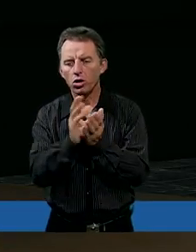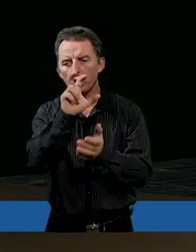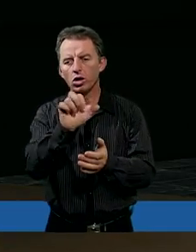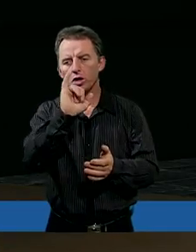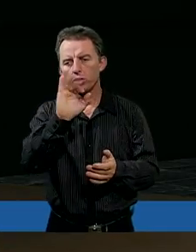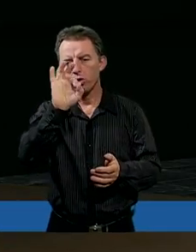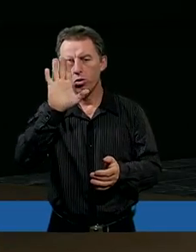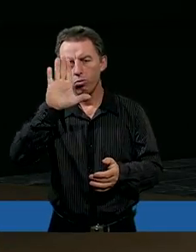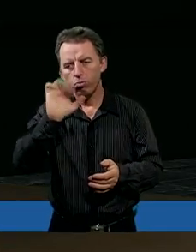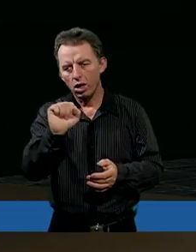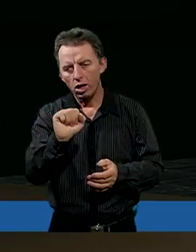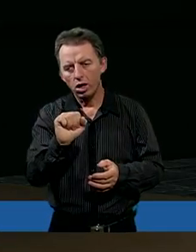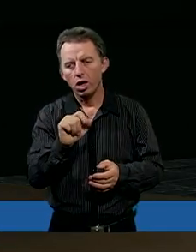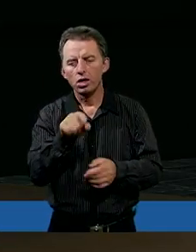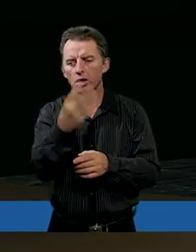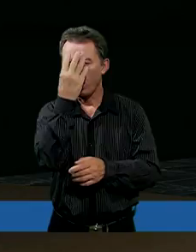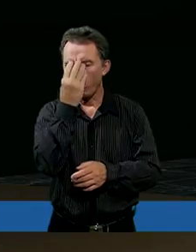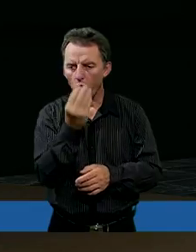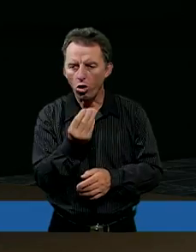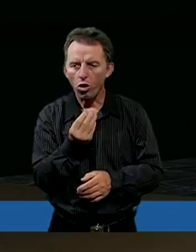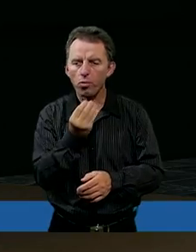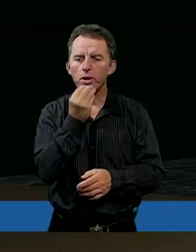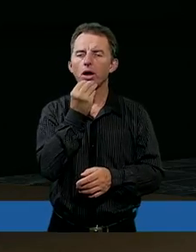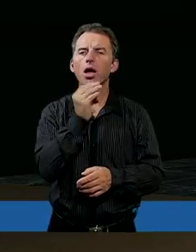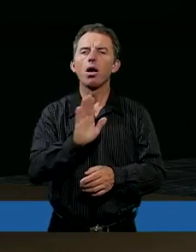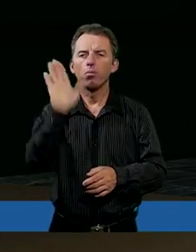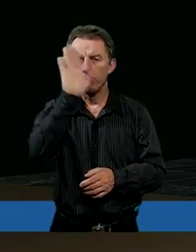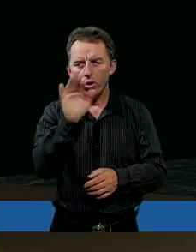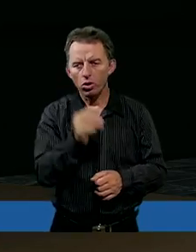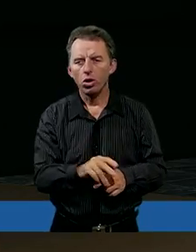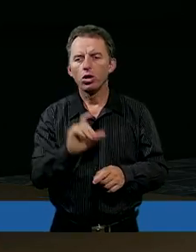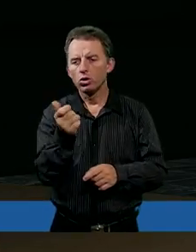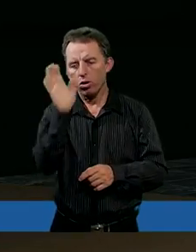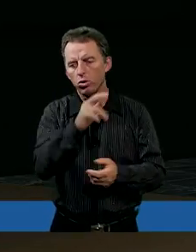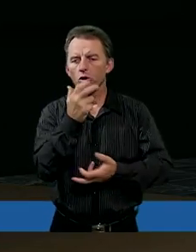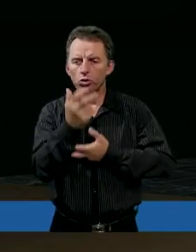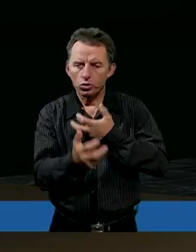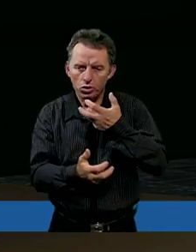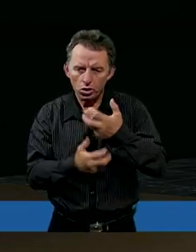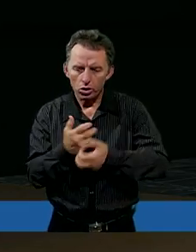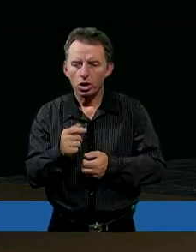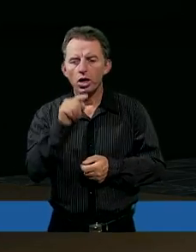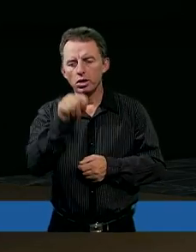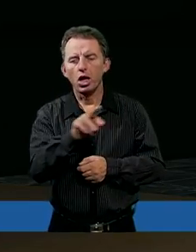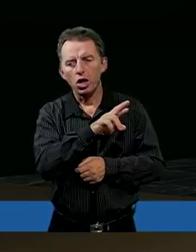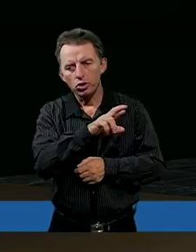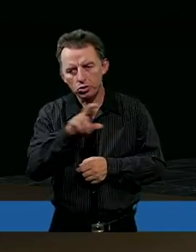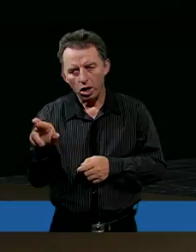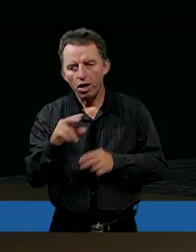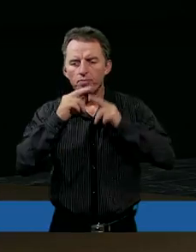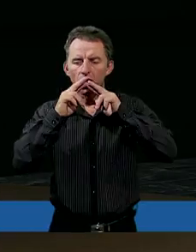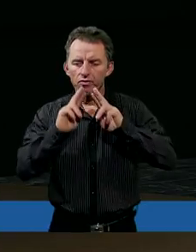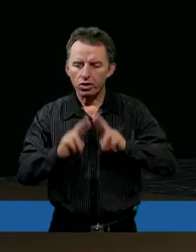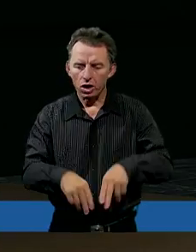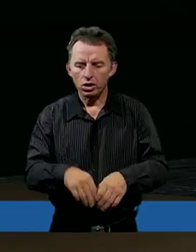Ioba, jest to obraz Boga, co Bóg czyni, aby te rzeczy w